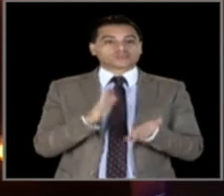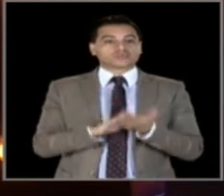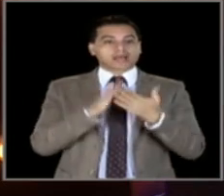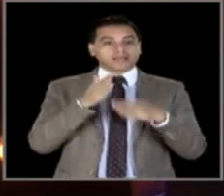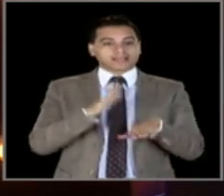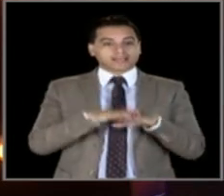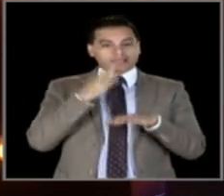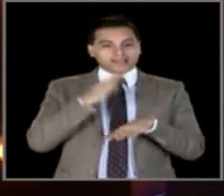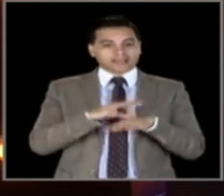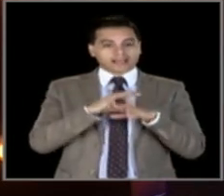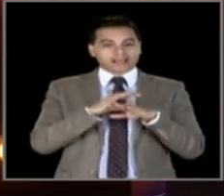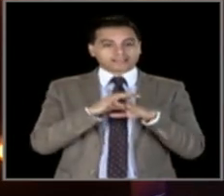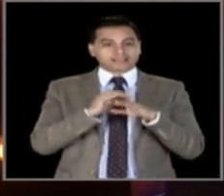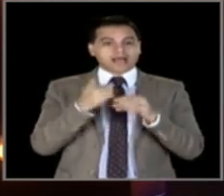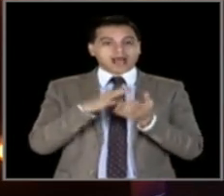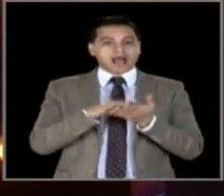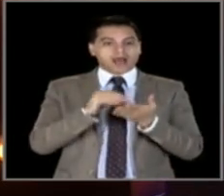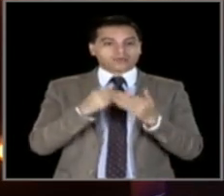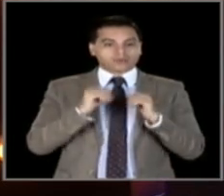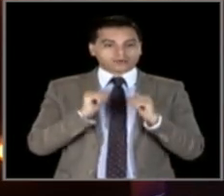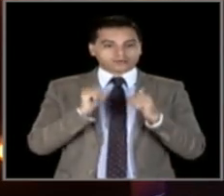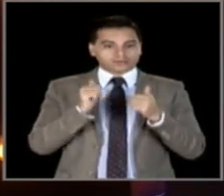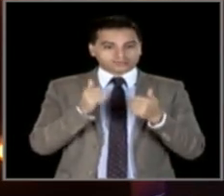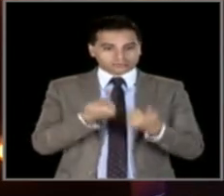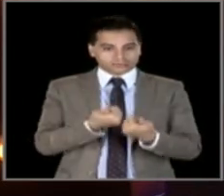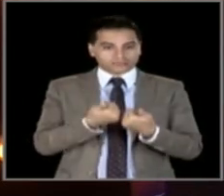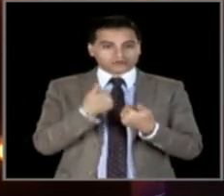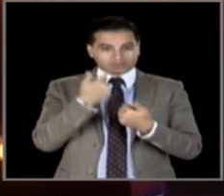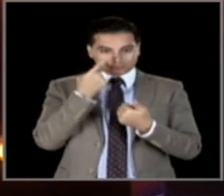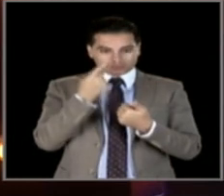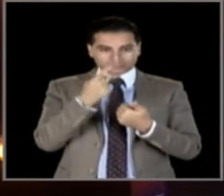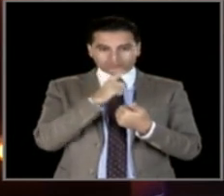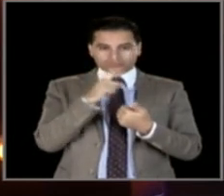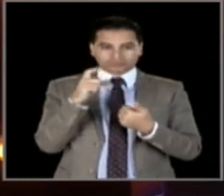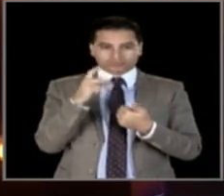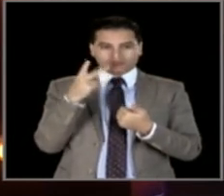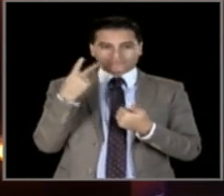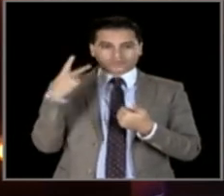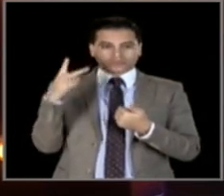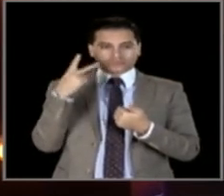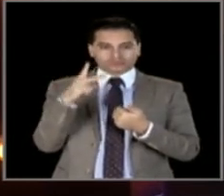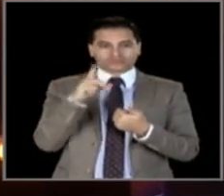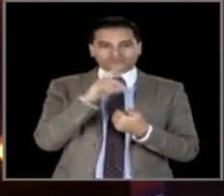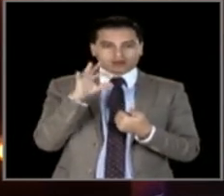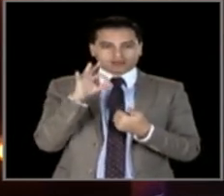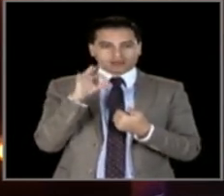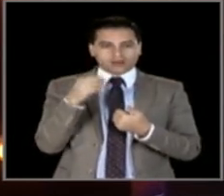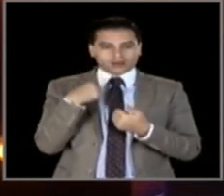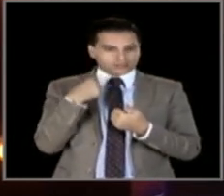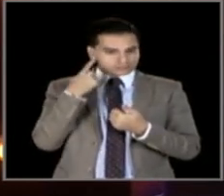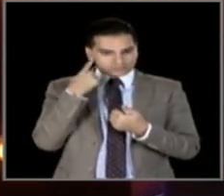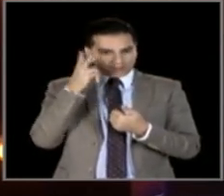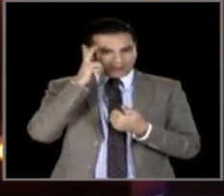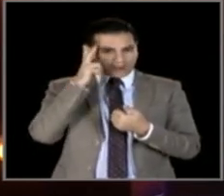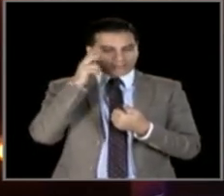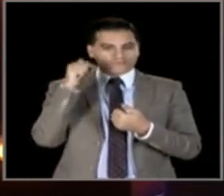حد؟ أنا أول محاضرة ليا تمام ألقيتها في شهر مارس 2022، وصل لي خبر إن بعدها